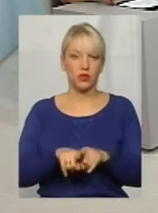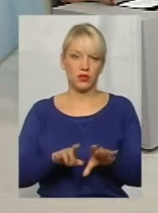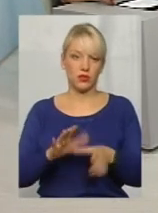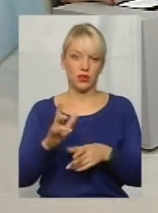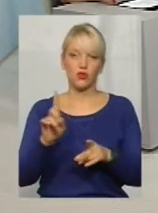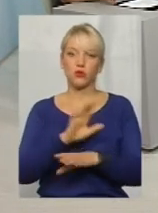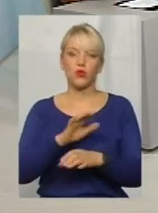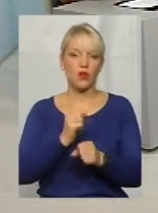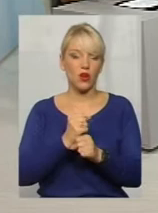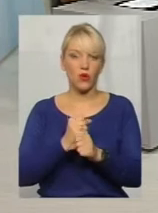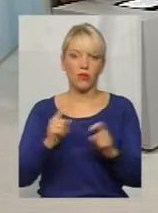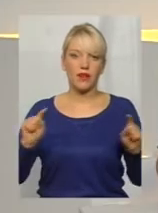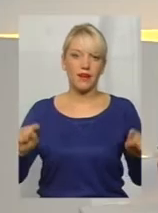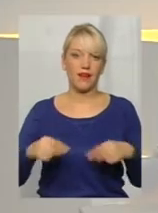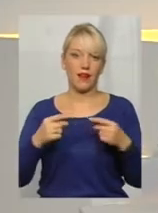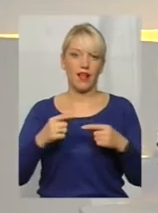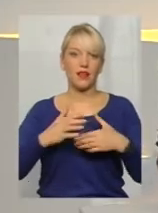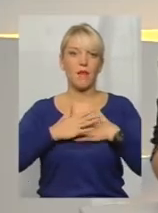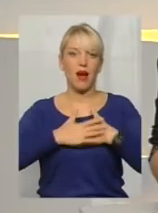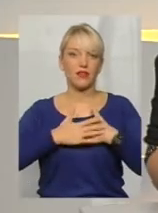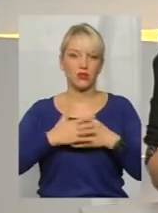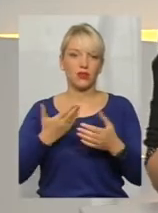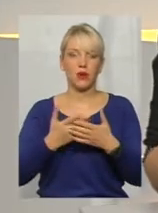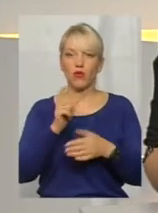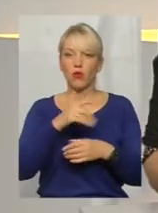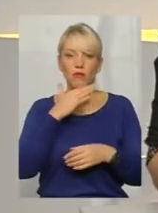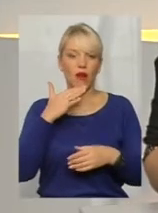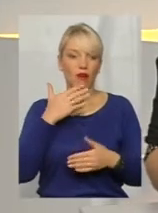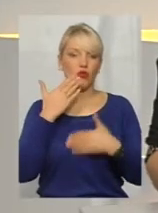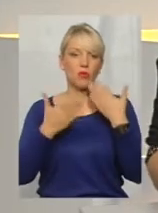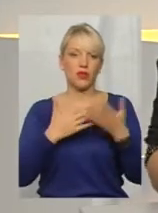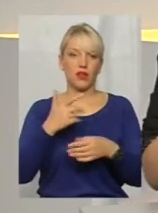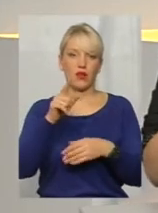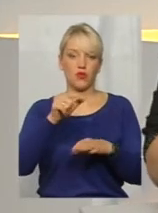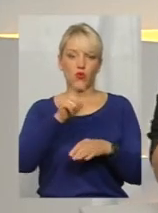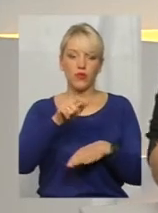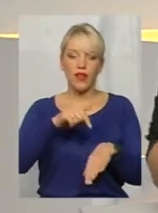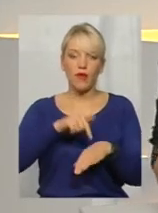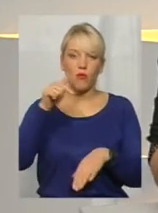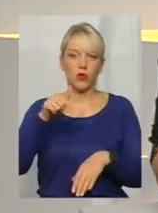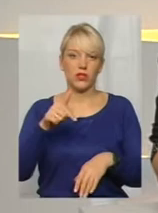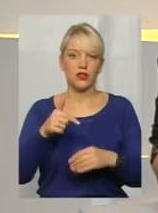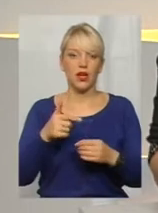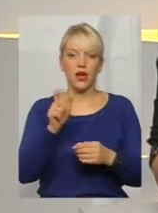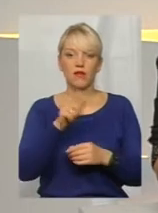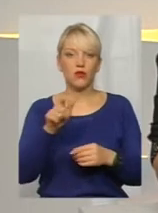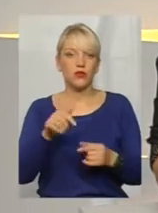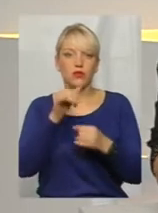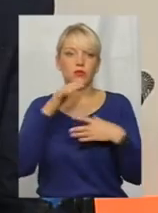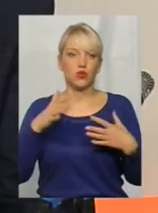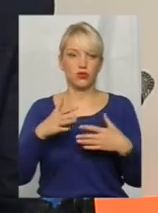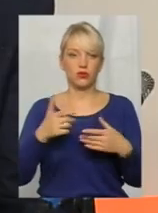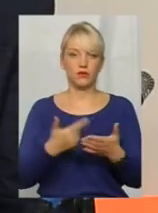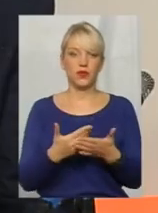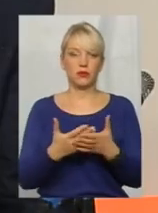не роблять реанімацію. В людей дуже багато питань, в них емоції, вони плачуть, вони не можуть, ну, ніхто не